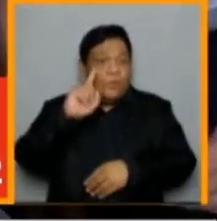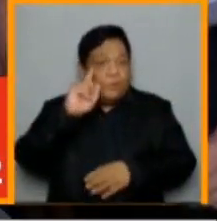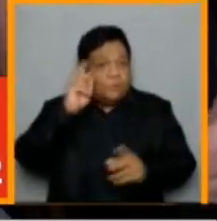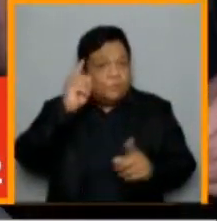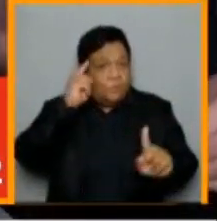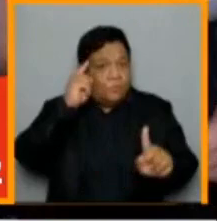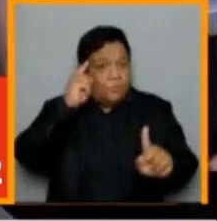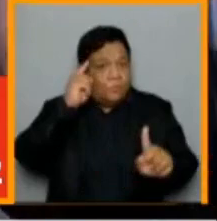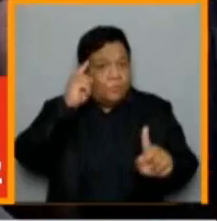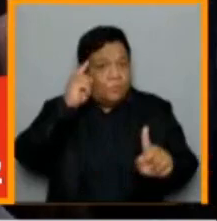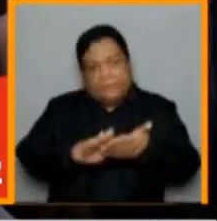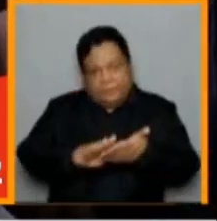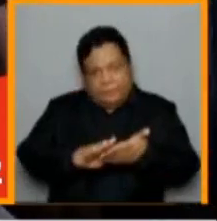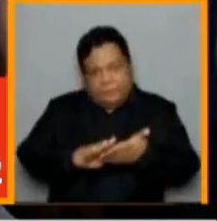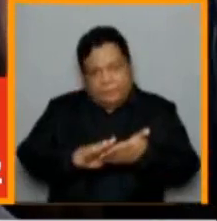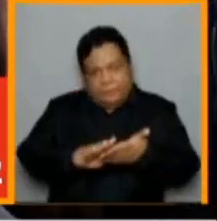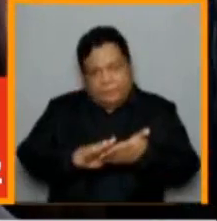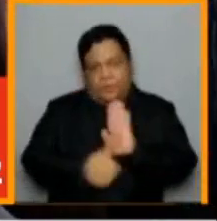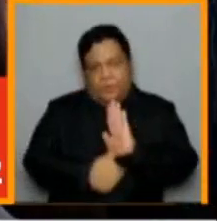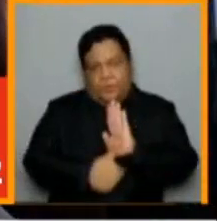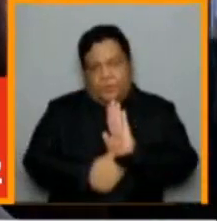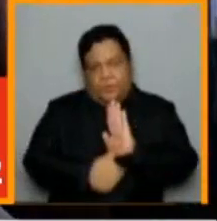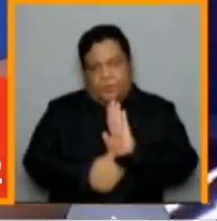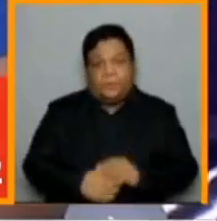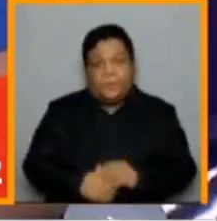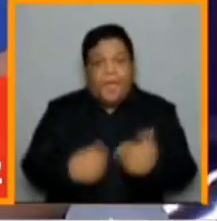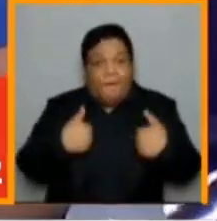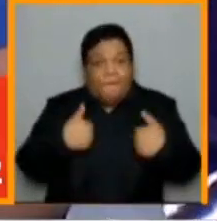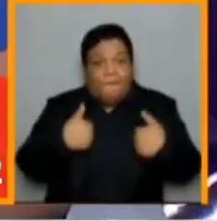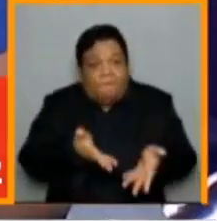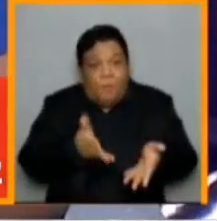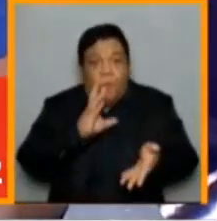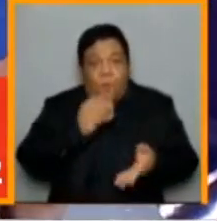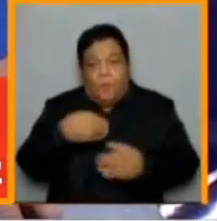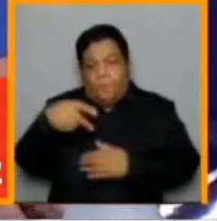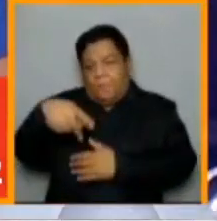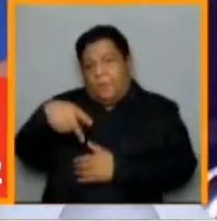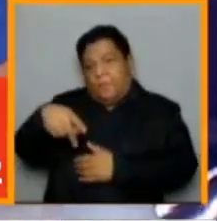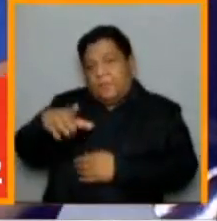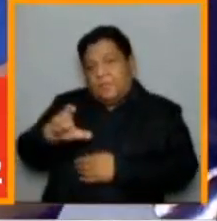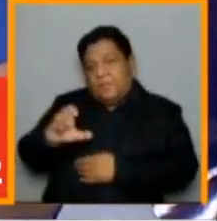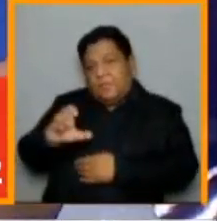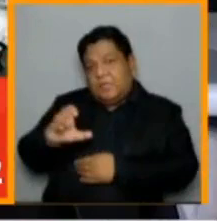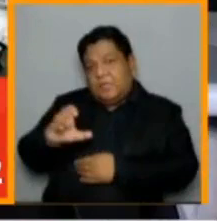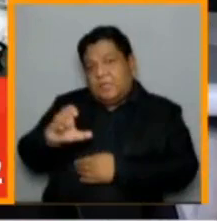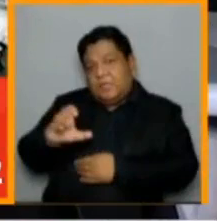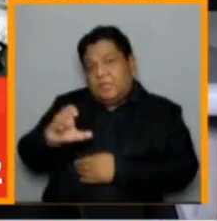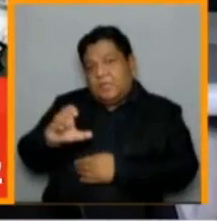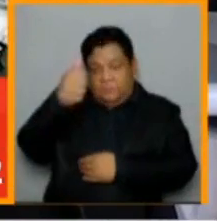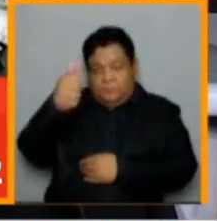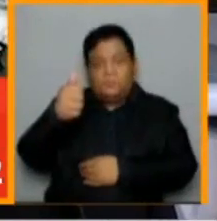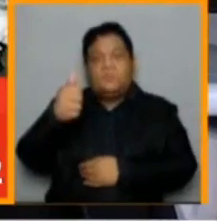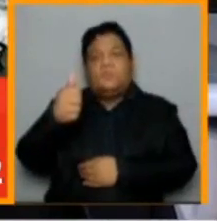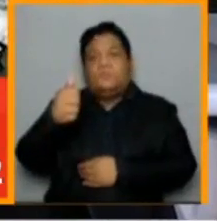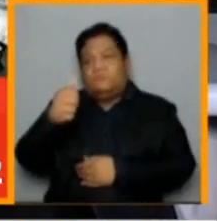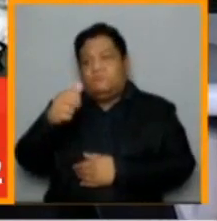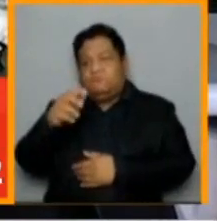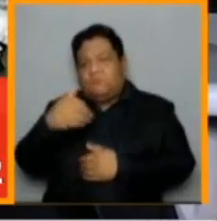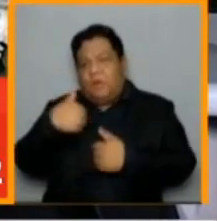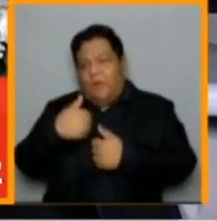Kabilang sa mga present sa MOA signing, sina PPCRV Chairperson Myla Villanueva, PPCRV Trustee William